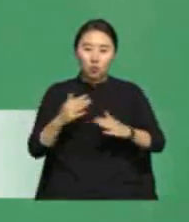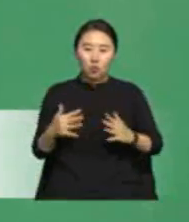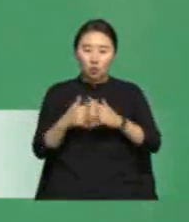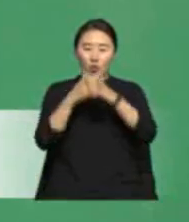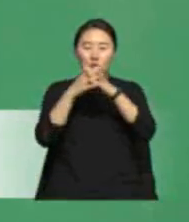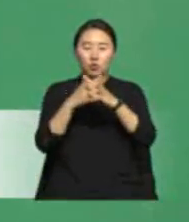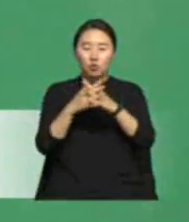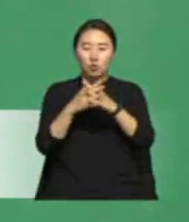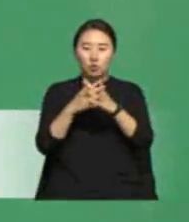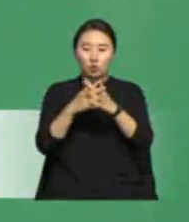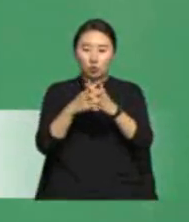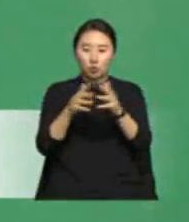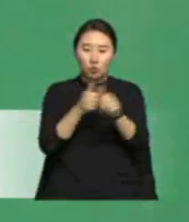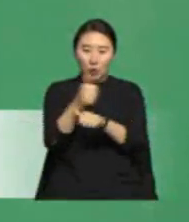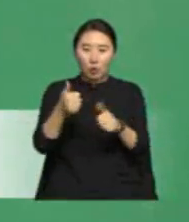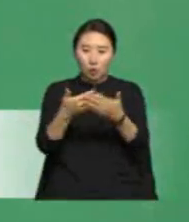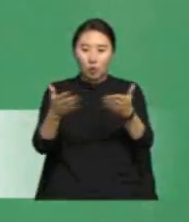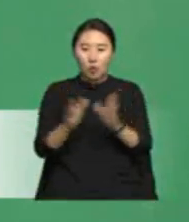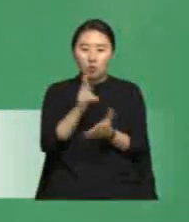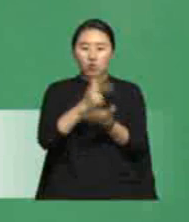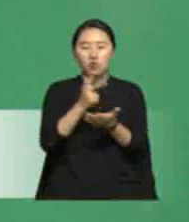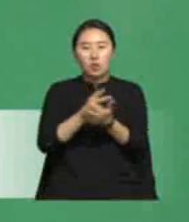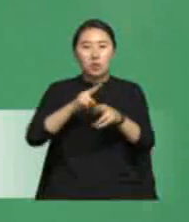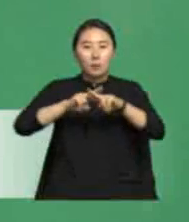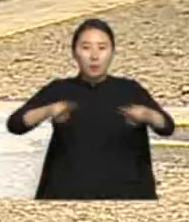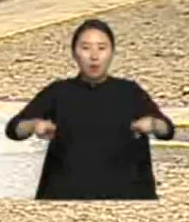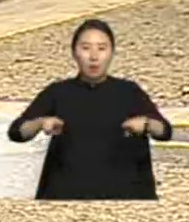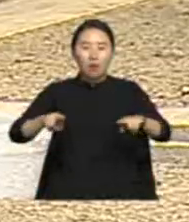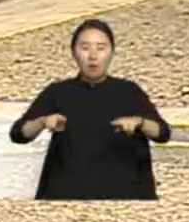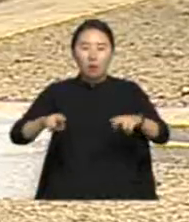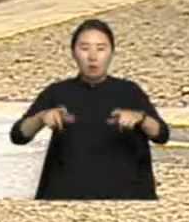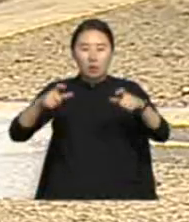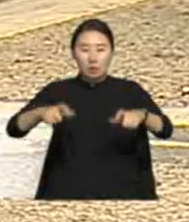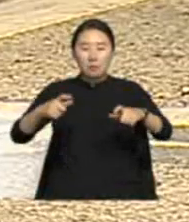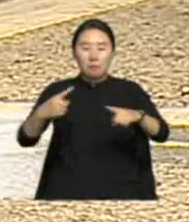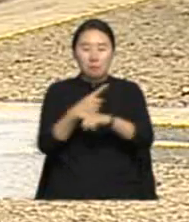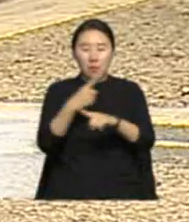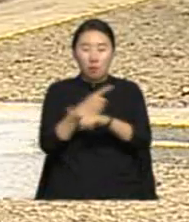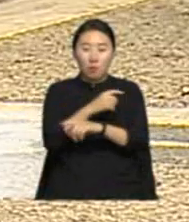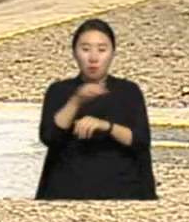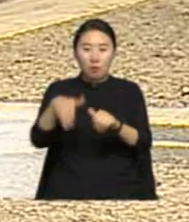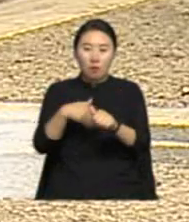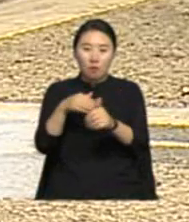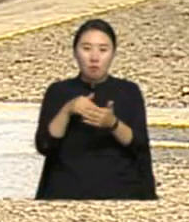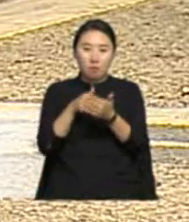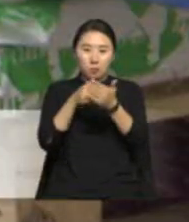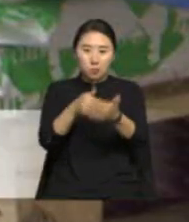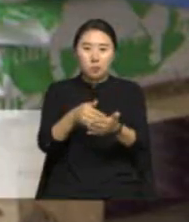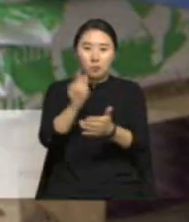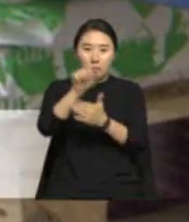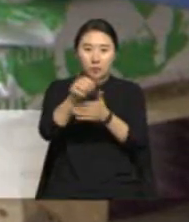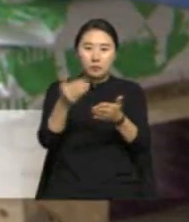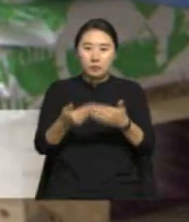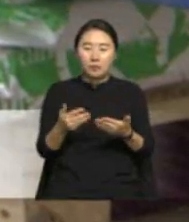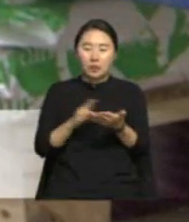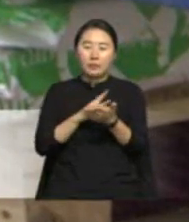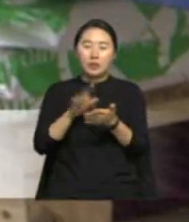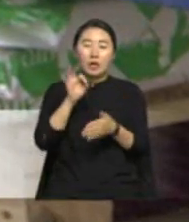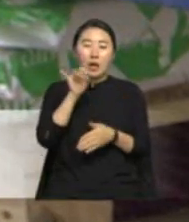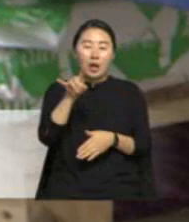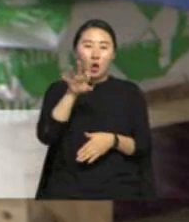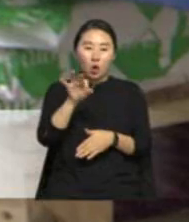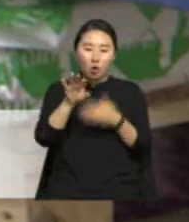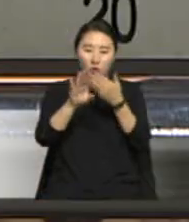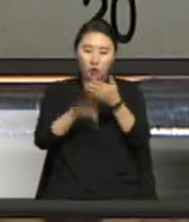부지에 주차장을 폐지하고 용도를 완화하는 내용의 지구 다니게 변경안을 가결 했습니다 스마트 앵커 시설은